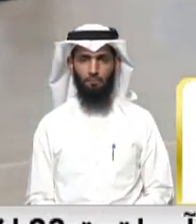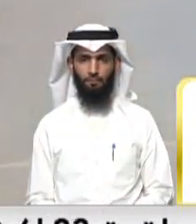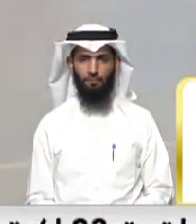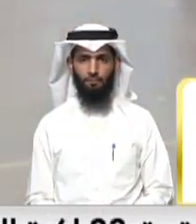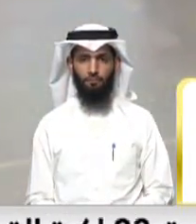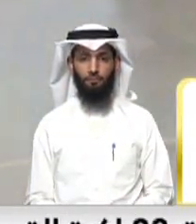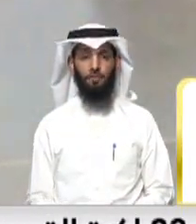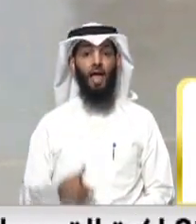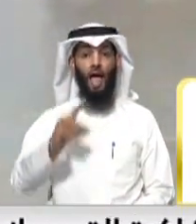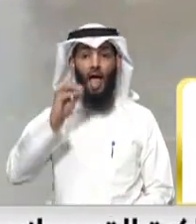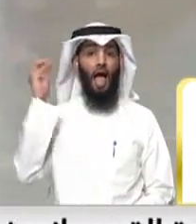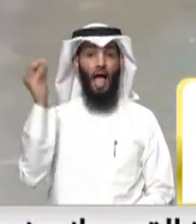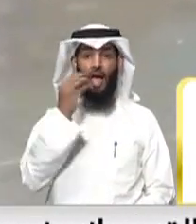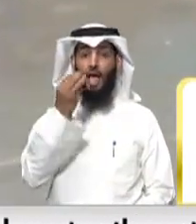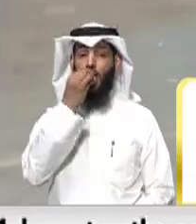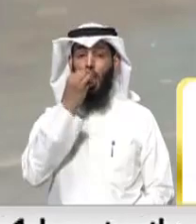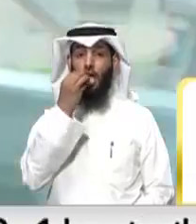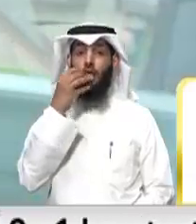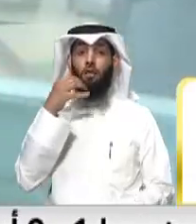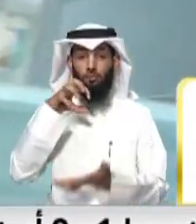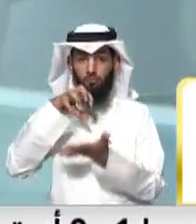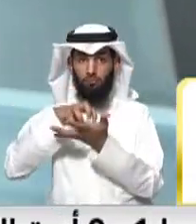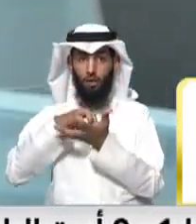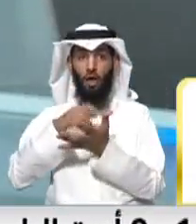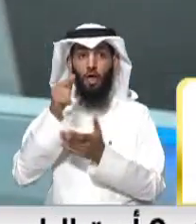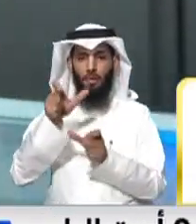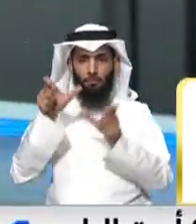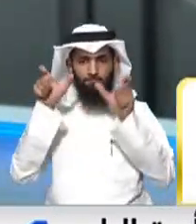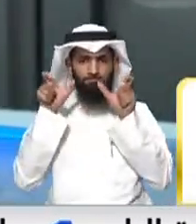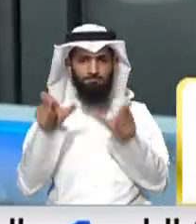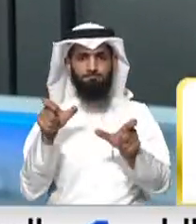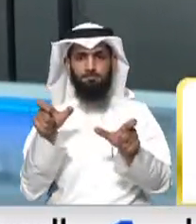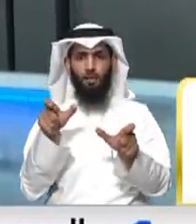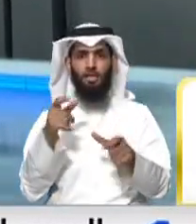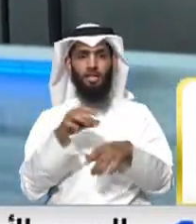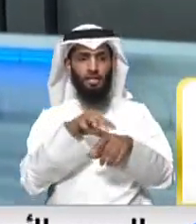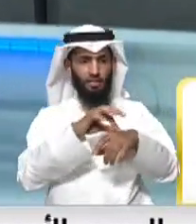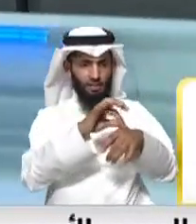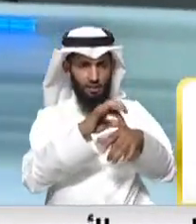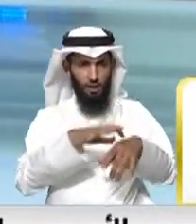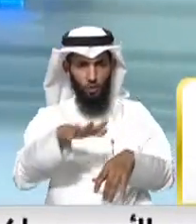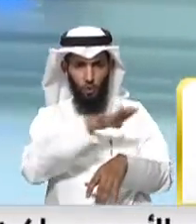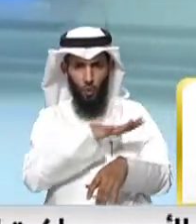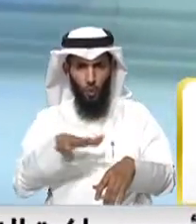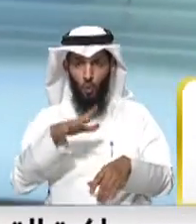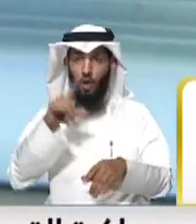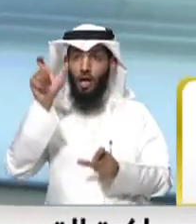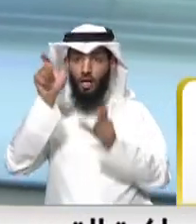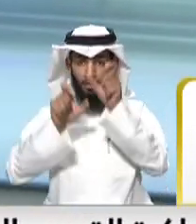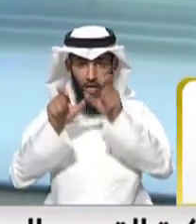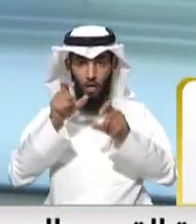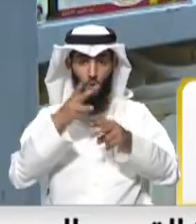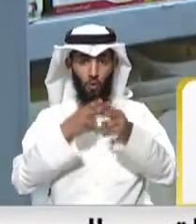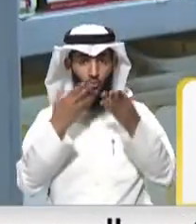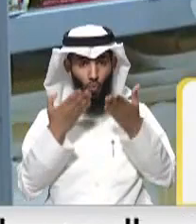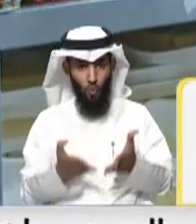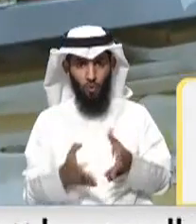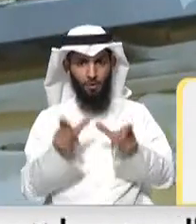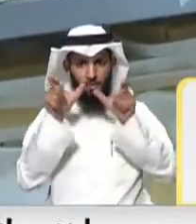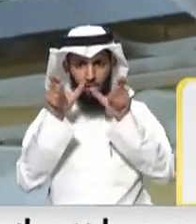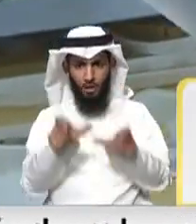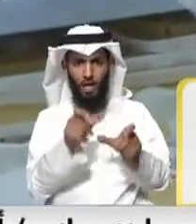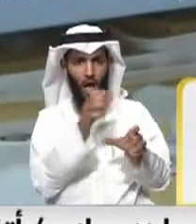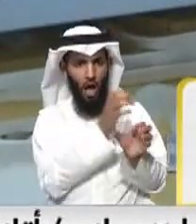الهيئة العامة للغذاء والتغذية خط الدفاع الأول عن صحة المستهلكين من مواطنين ومقيمين وسلامة